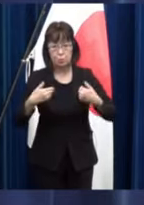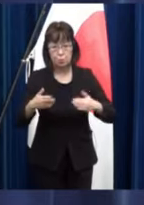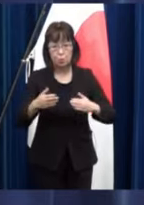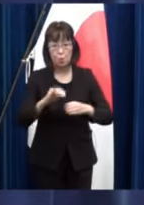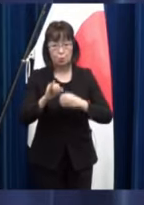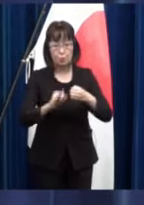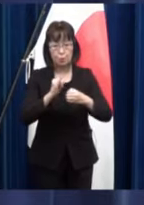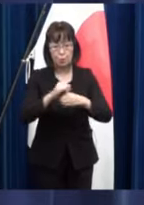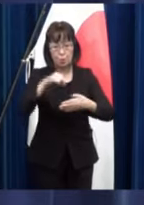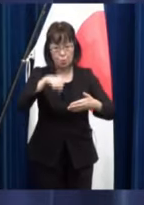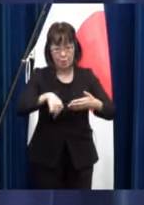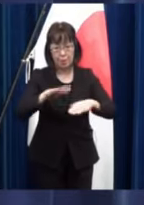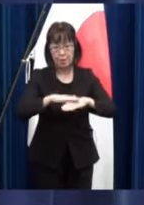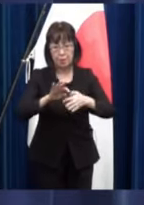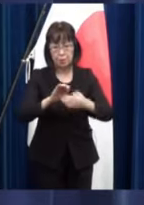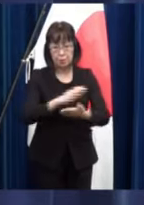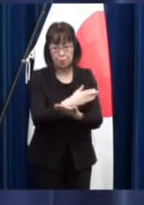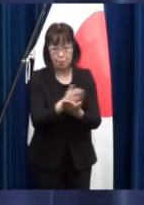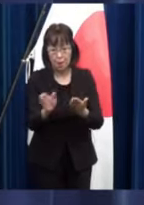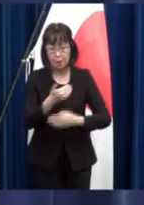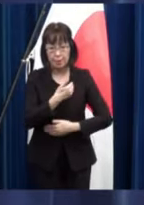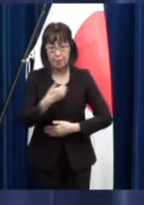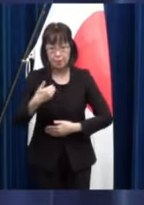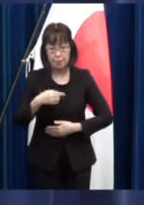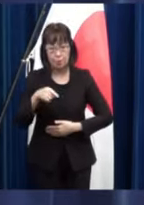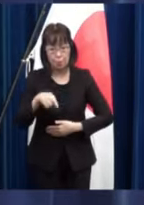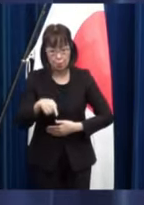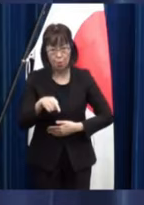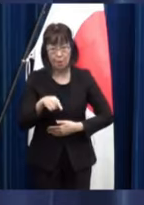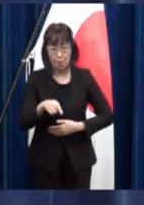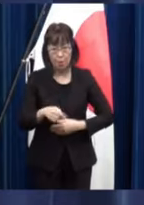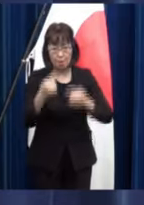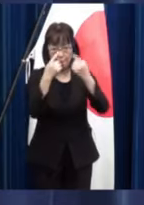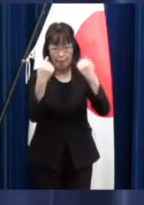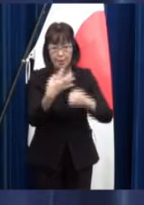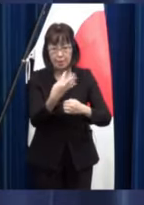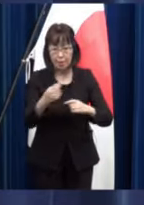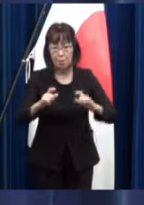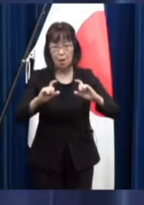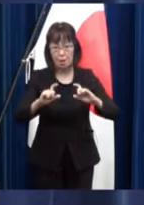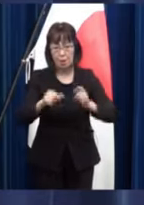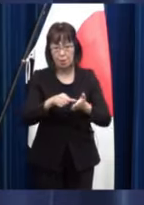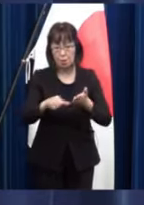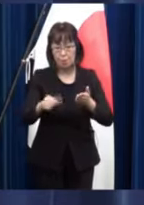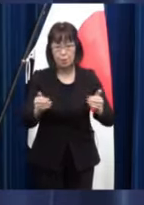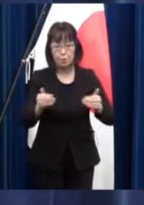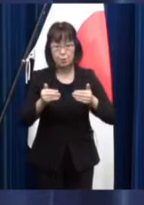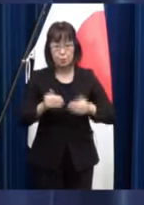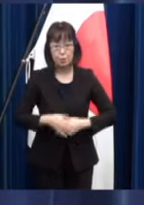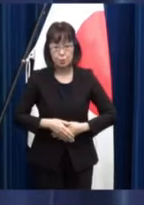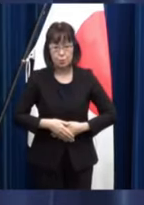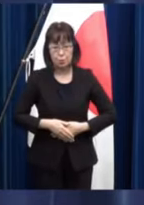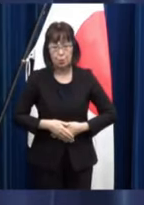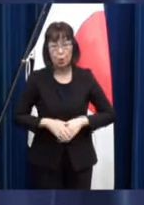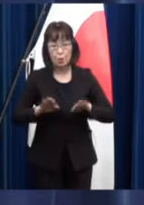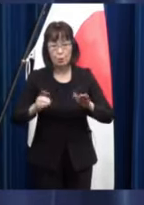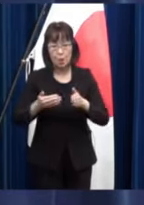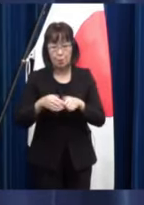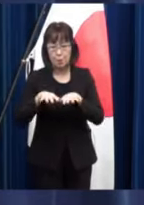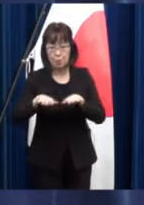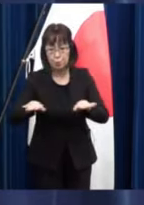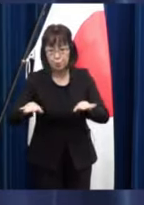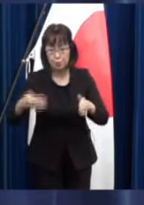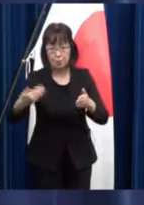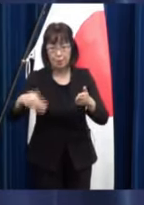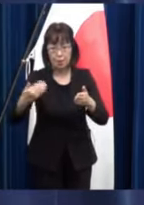した社会を実現するためにはマイナンバーカードが不可欠です。しかしその普及が進んでいませんでした。